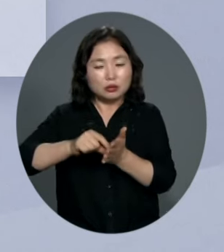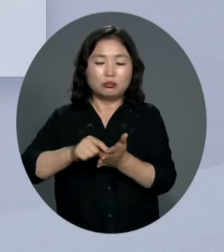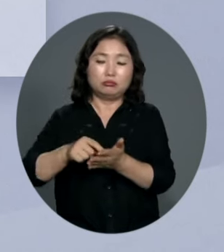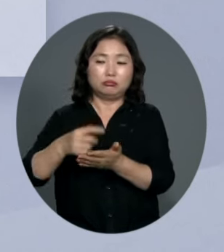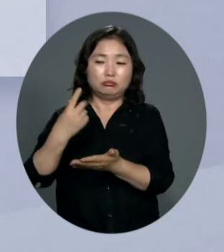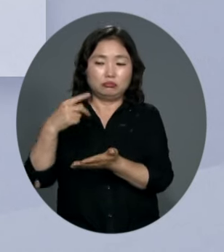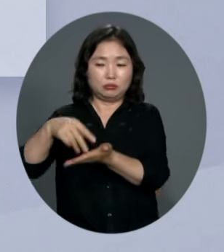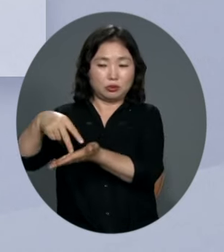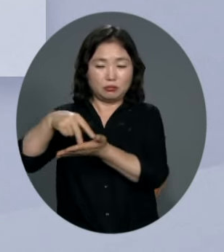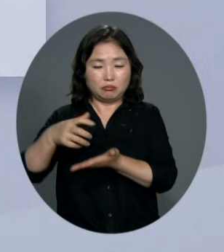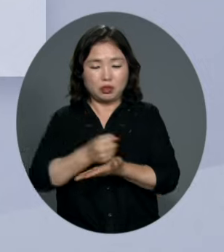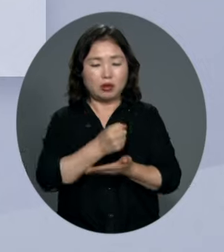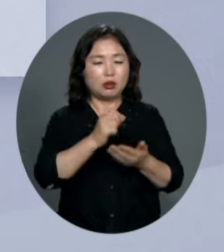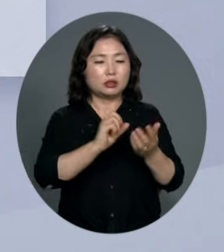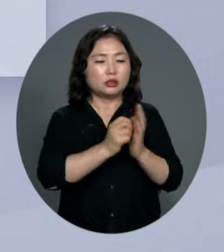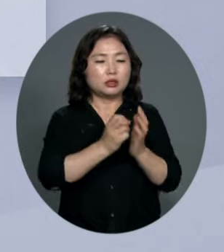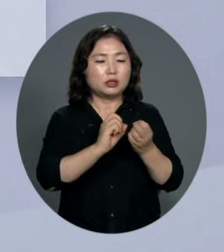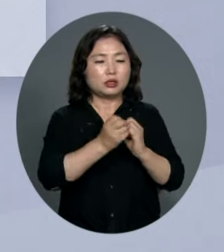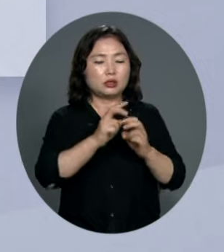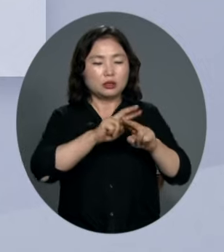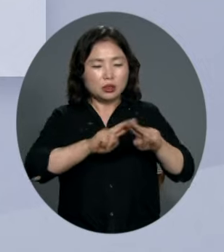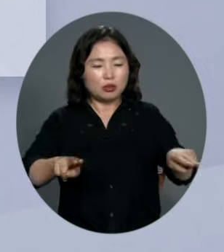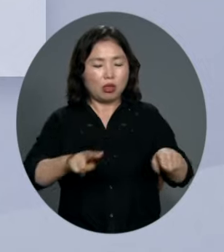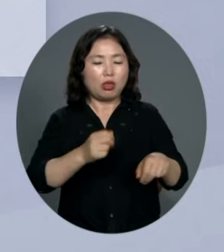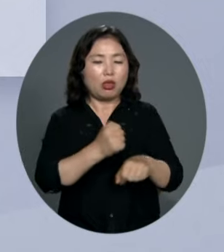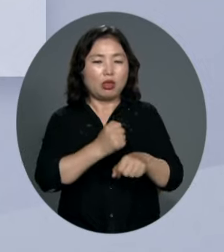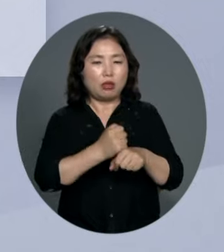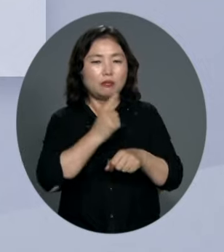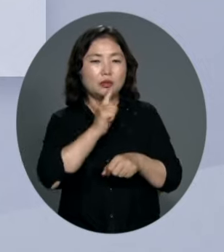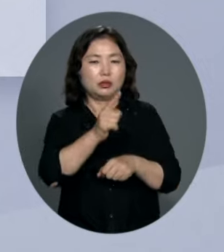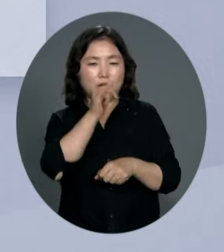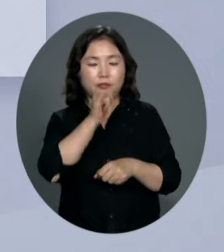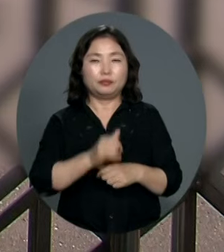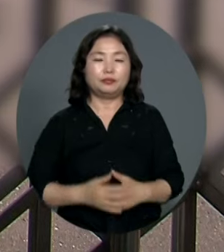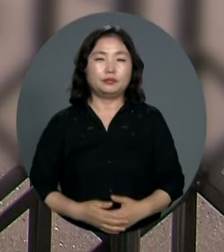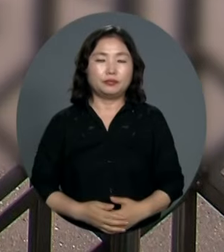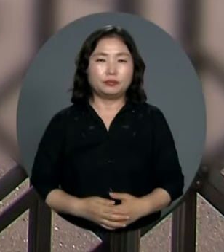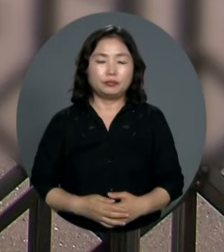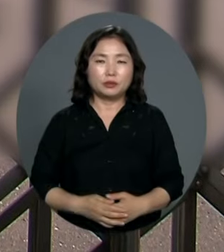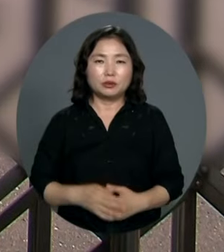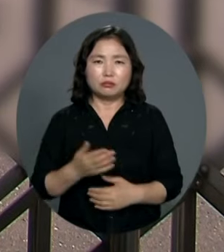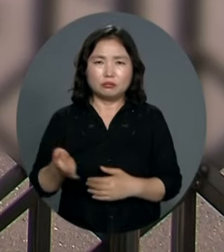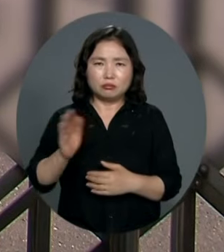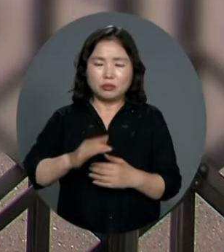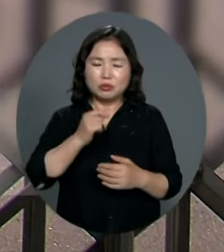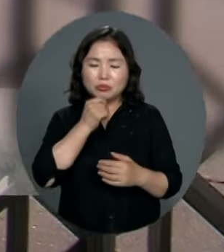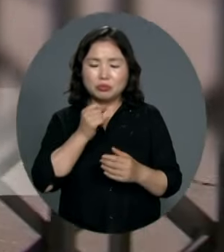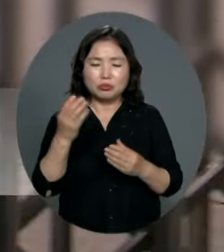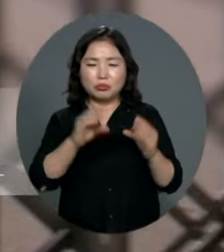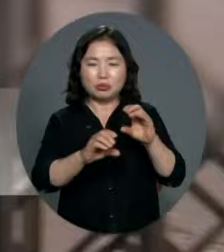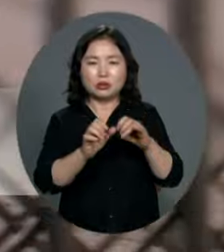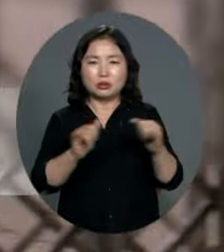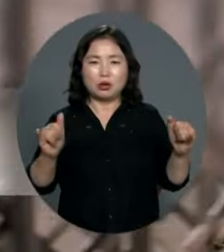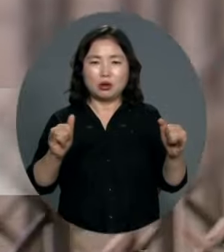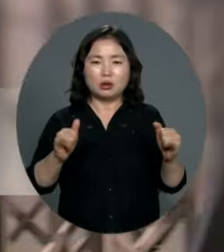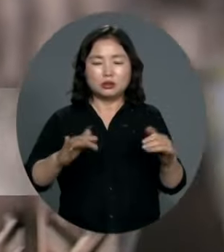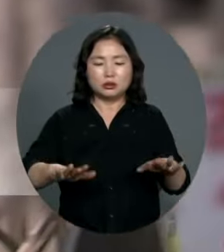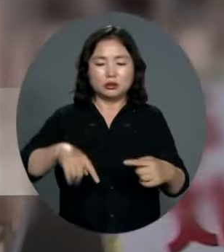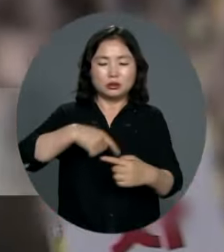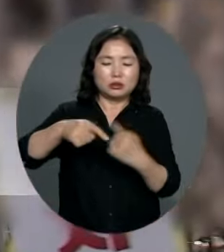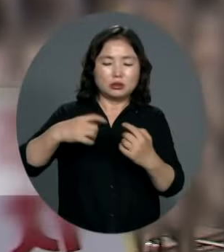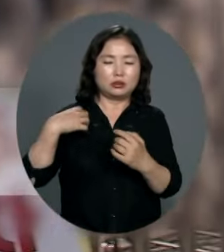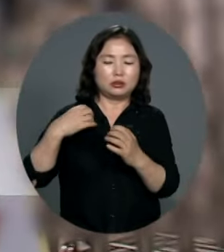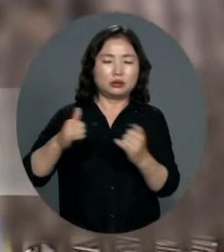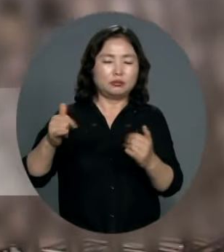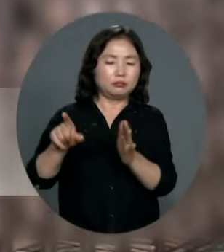받아서 상장 폐지 사유를 해소하겠다고 밝혔습니다. 하지만 소액 주주들은 현 경영진을 믿을